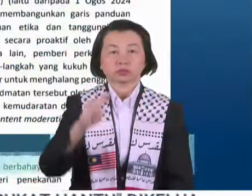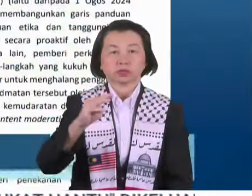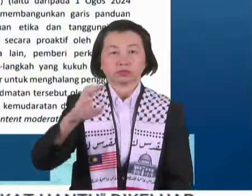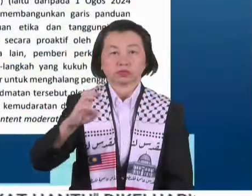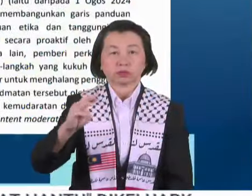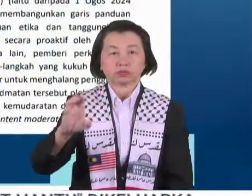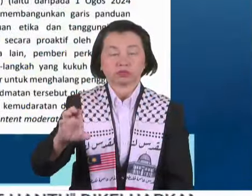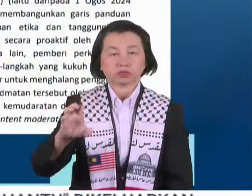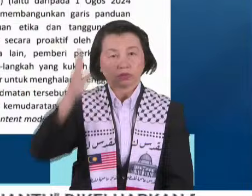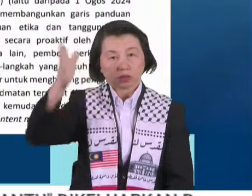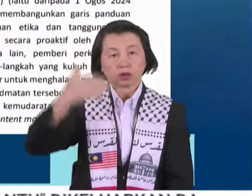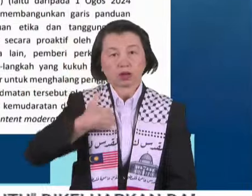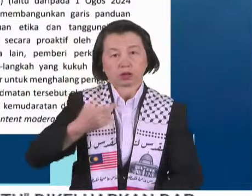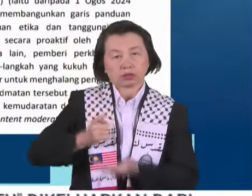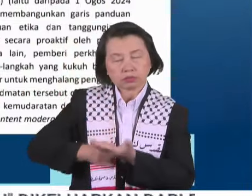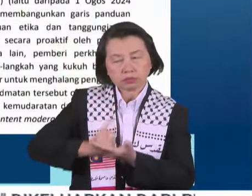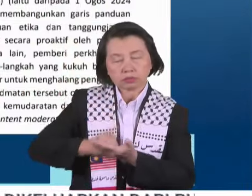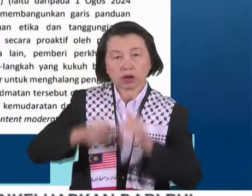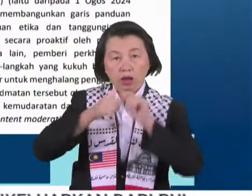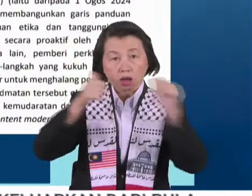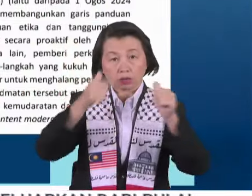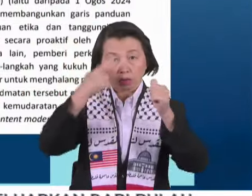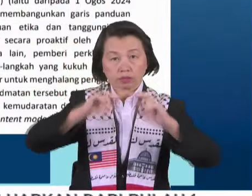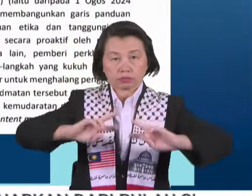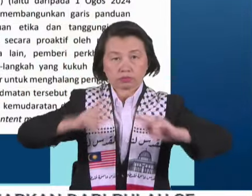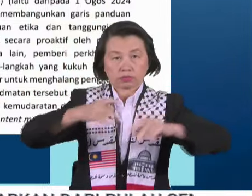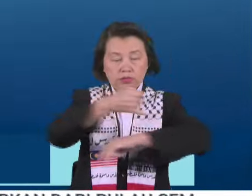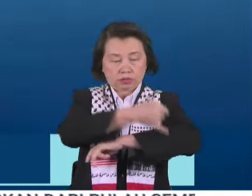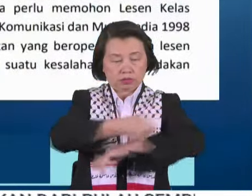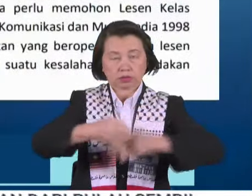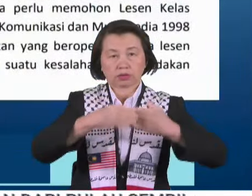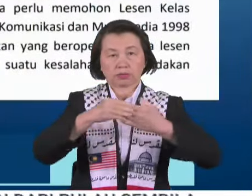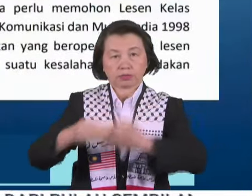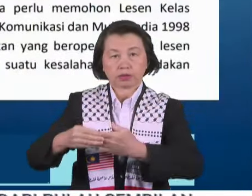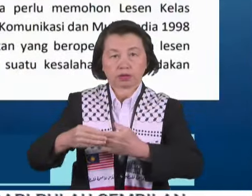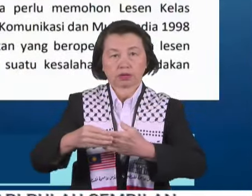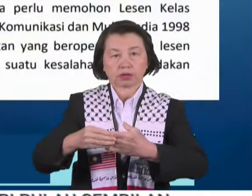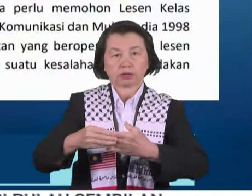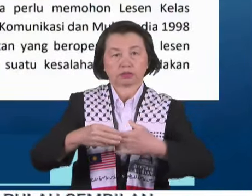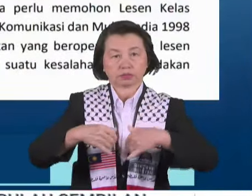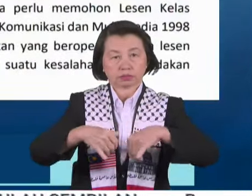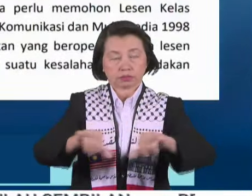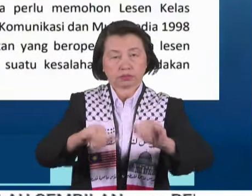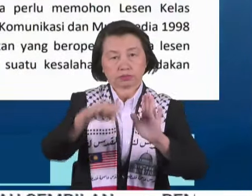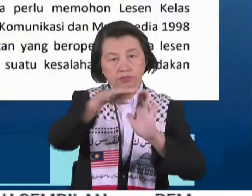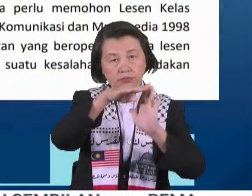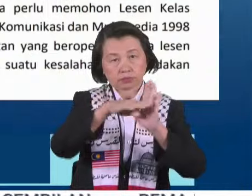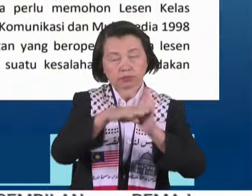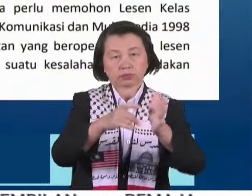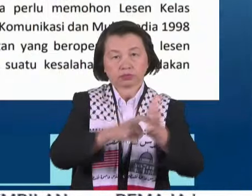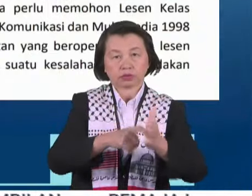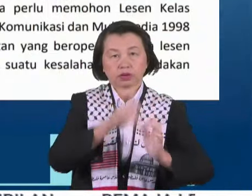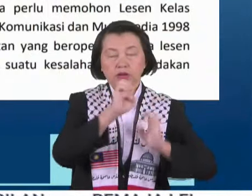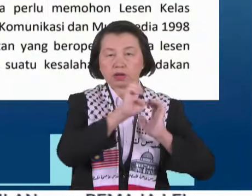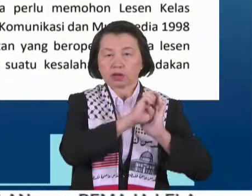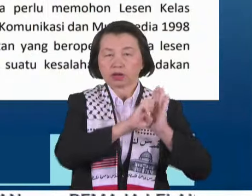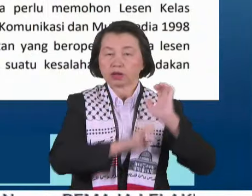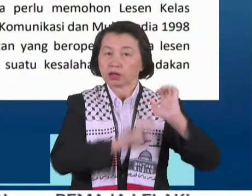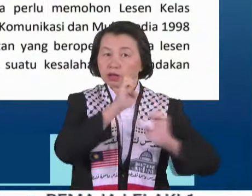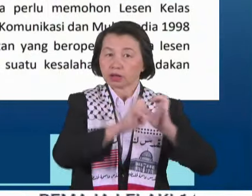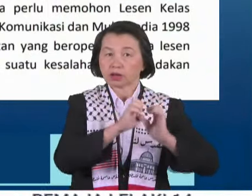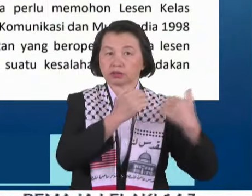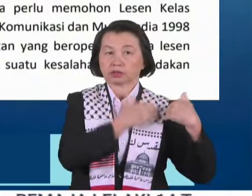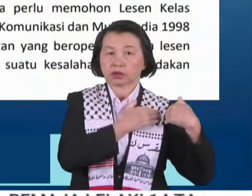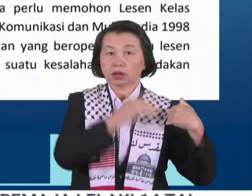MCMC akan adakan rundingan awam untuk bangunkan garis panduan komprehensif, perincikan keperluan etika dan tanggungjawab